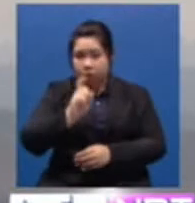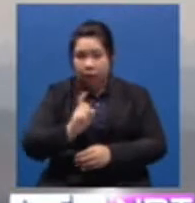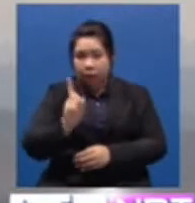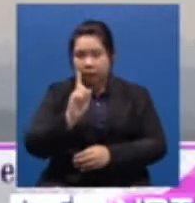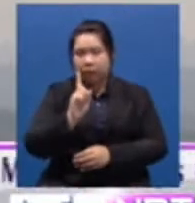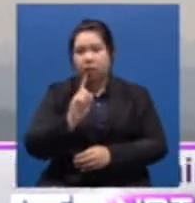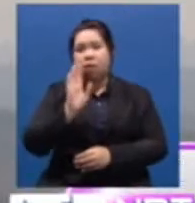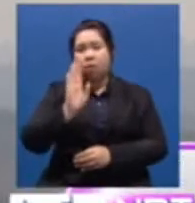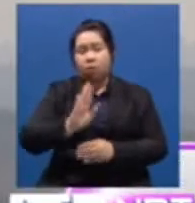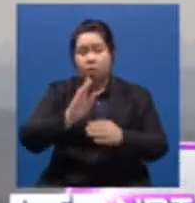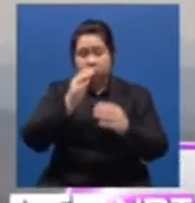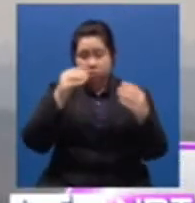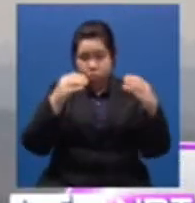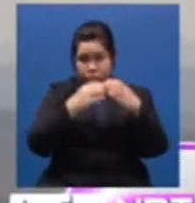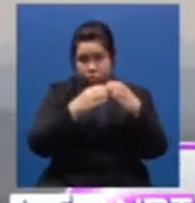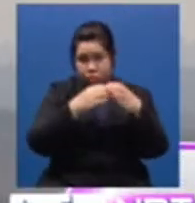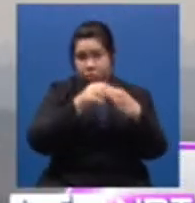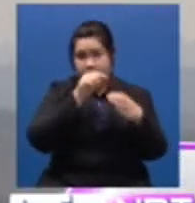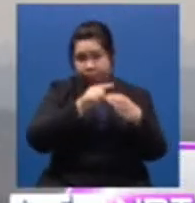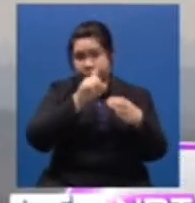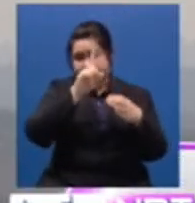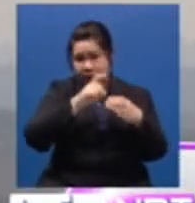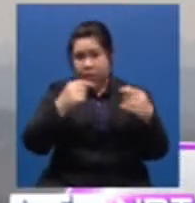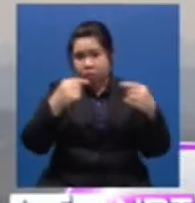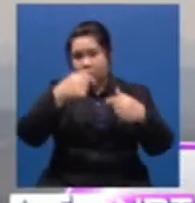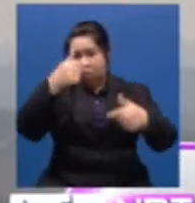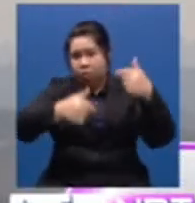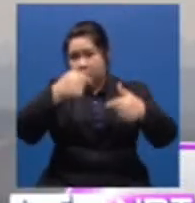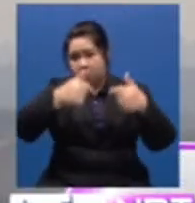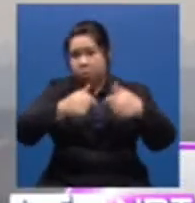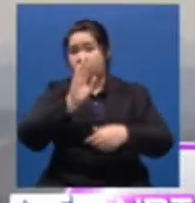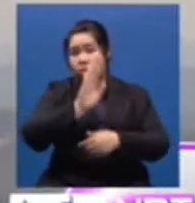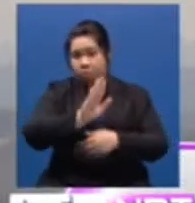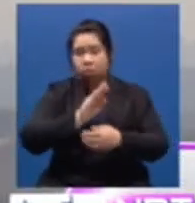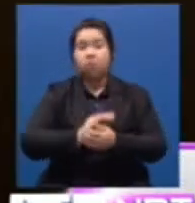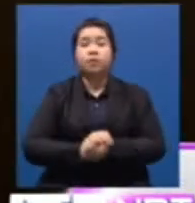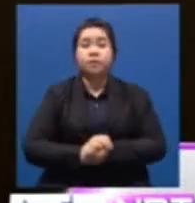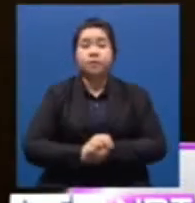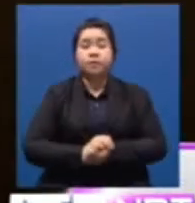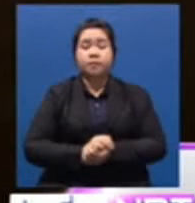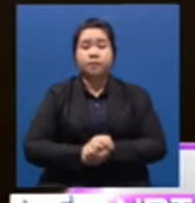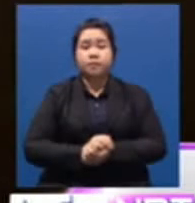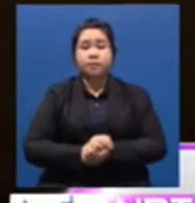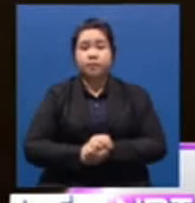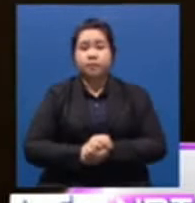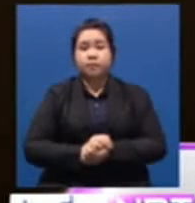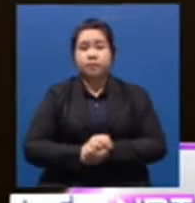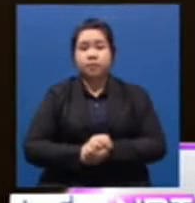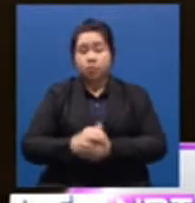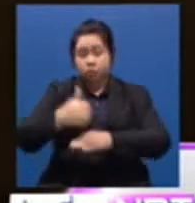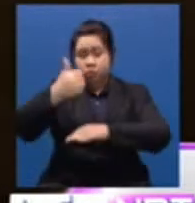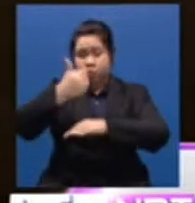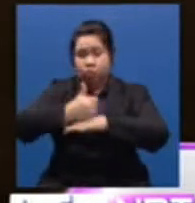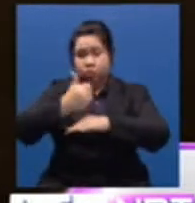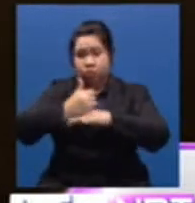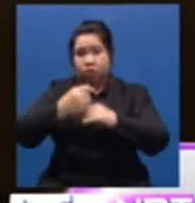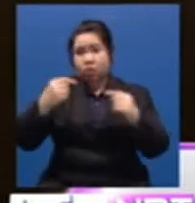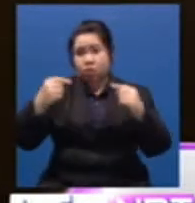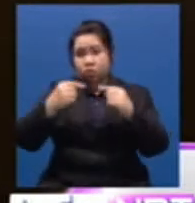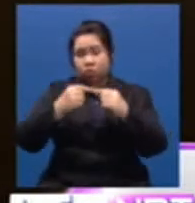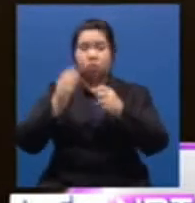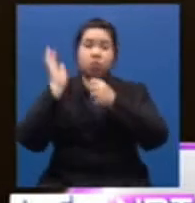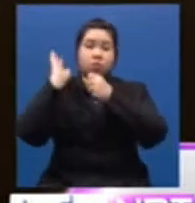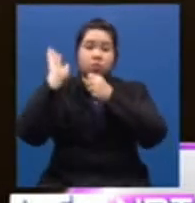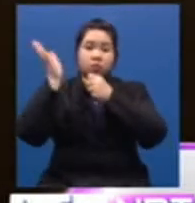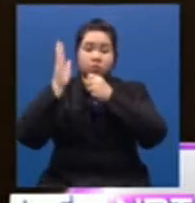ชาติคนแรกของฝั่งอิสราเอลที่เสียชีวิตจากเหตุสู้รบดังกล่าวนายเสกวรรณะเมธีอธิบดีกรมสารนิเทศและโฆษกกระทรวง